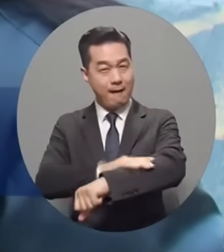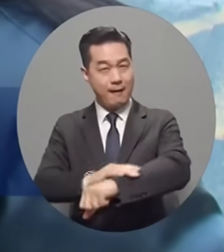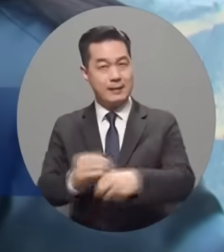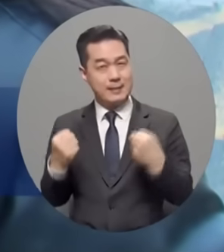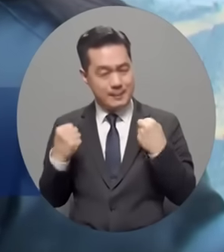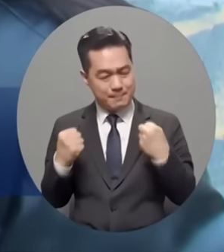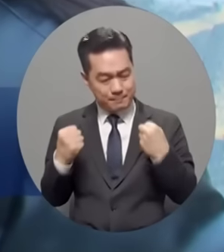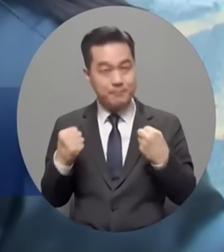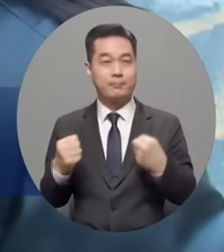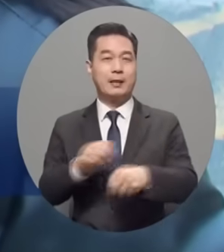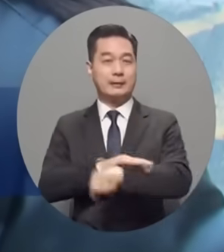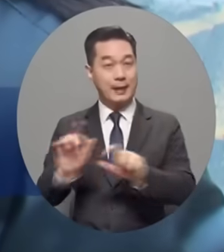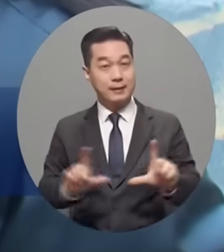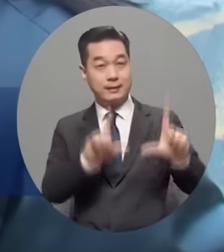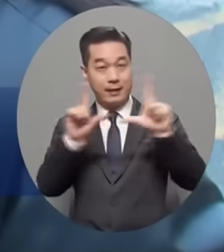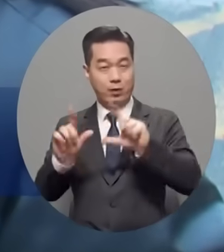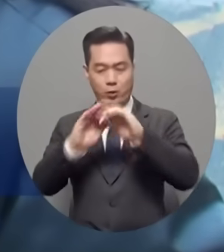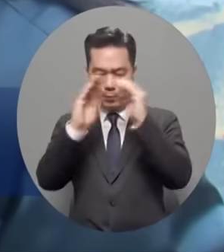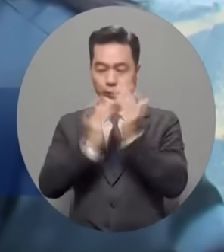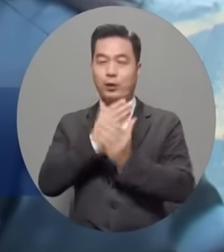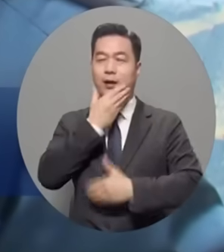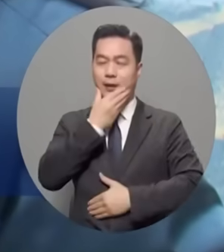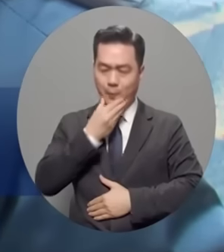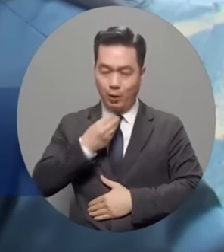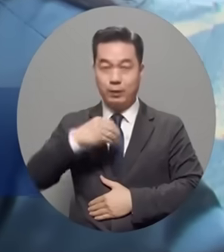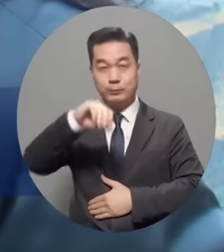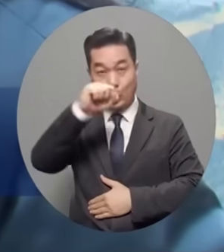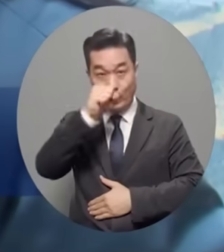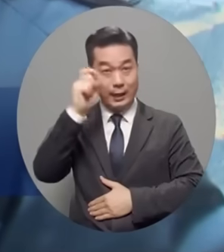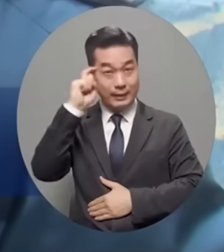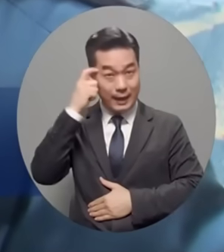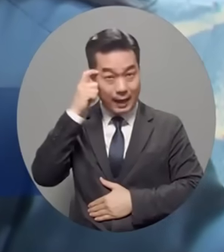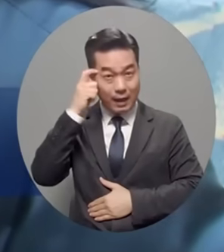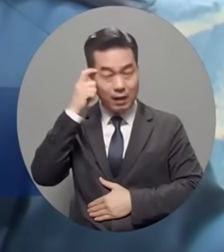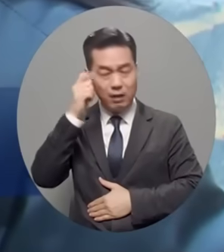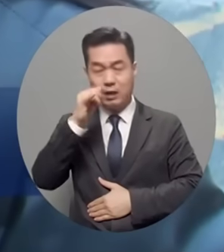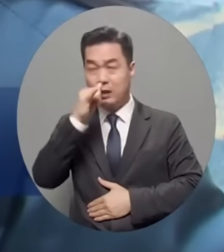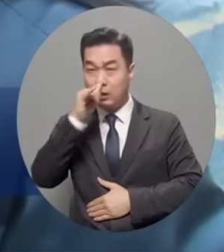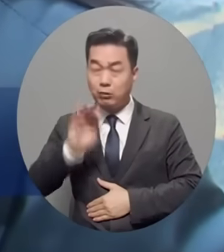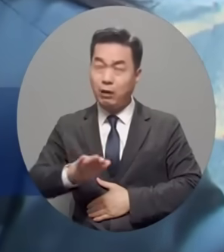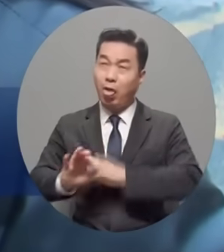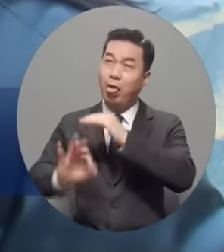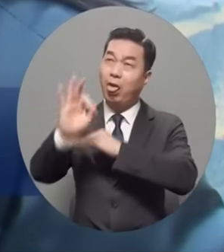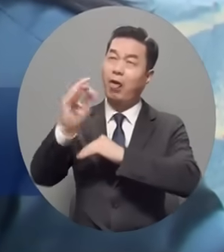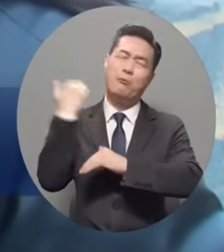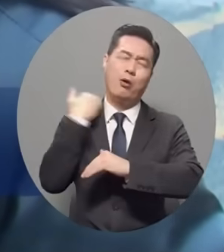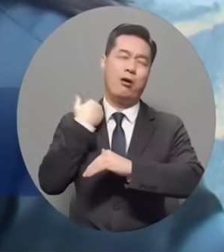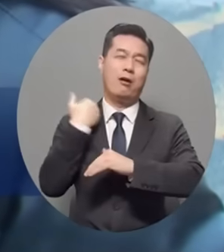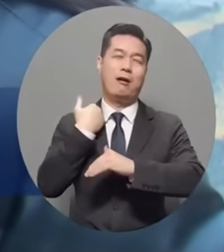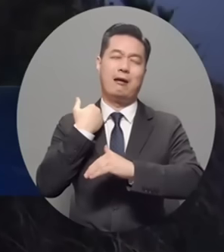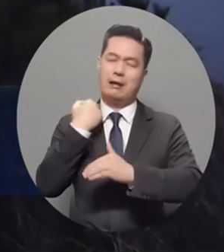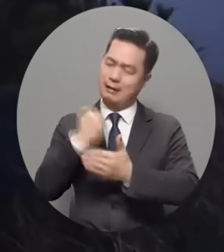같이 쉬어서 지내고 모두 다 행복해졌으면 좋겠다 이런 생각 하고 싶었는데 해가 안 떠가지고.